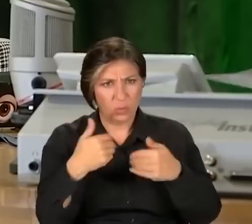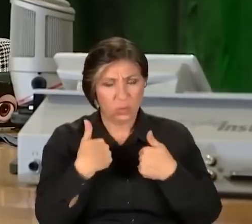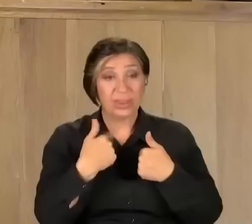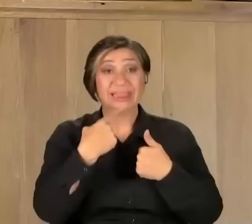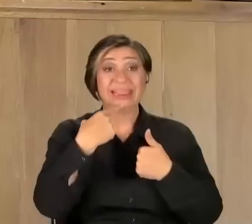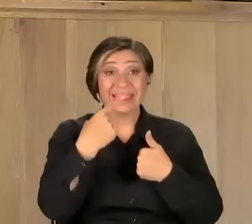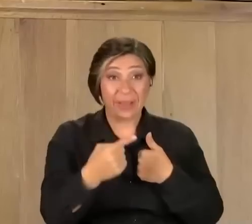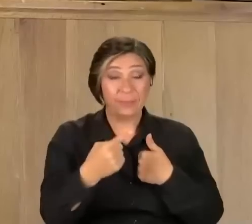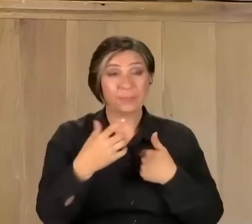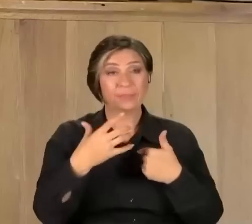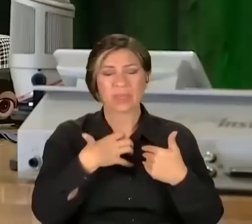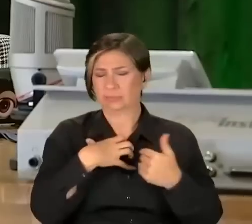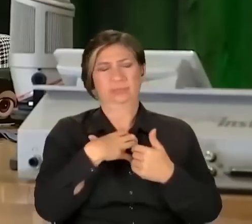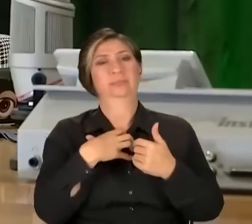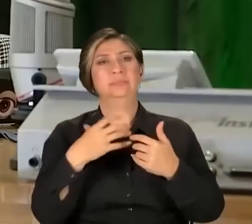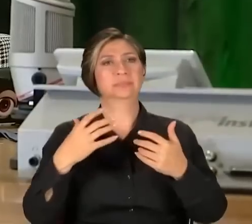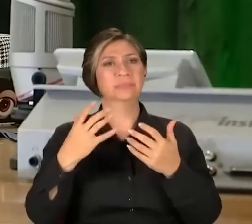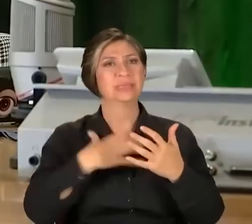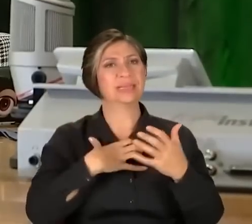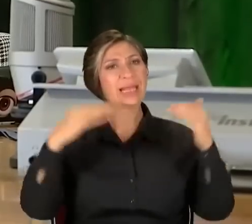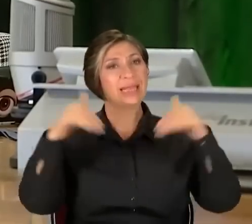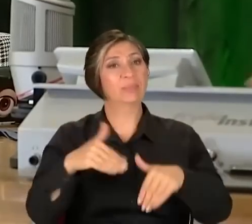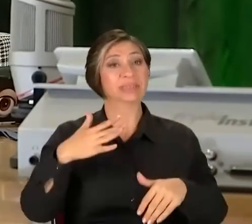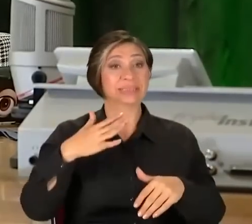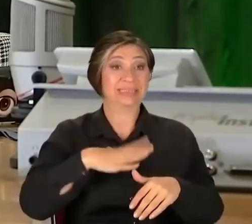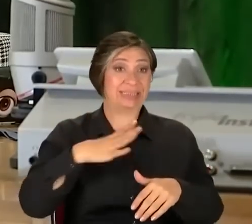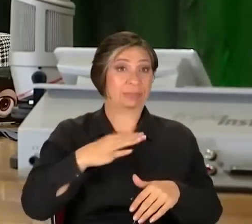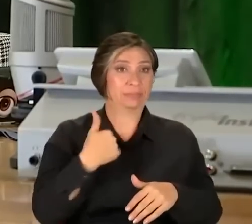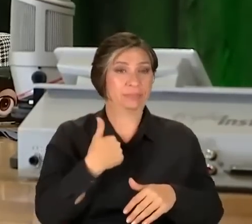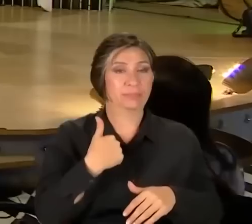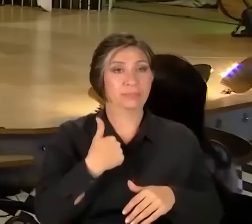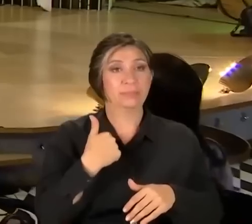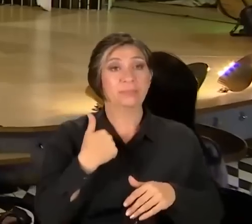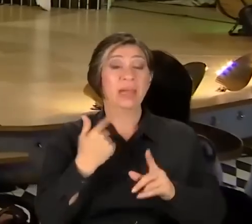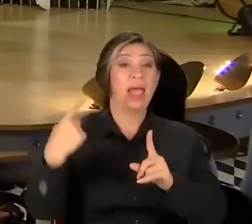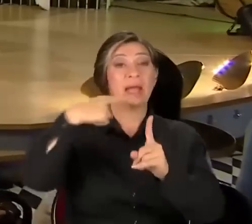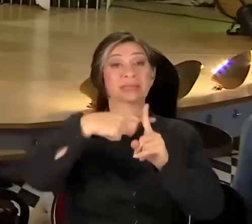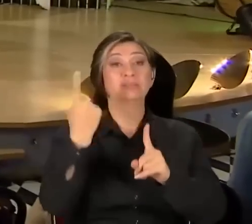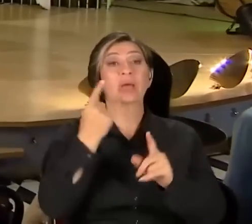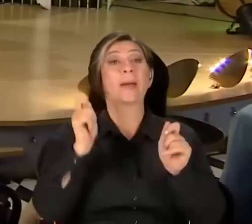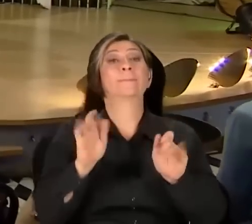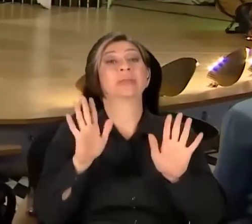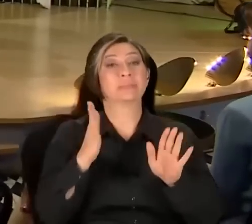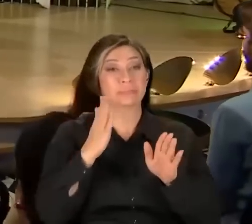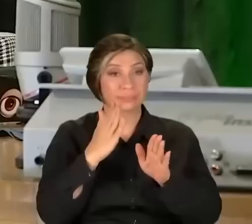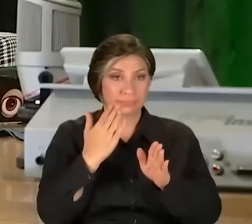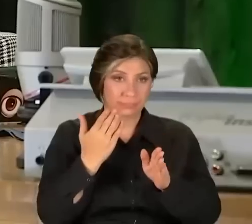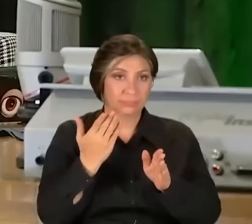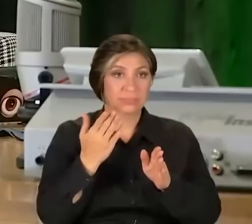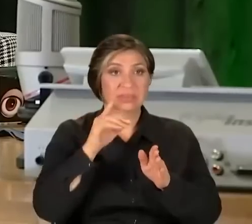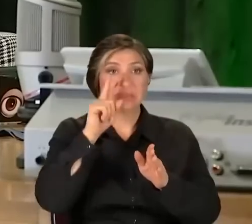yapıyorduk deyip bir anda silkelendi Yani silkeleneni kendilerine geldiler Hani ben ekstra bir şey yapmadım aslına bakarsanız hani